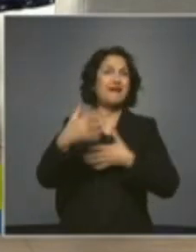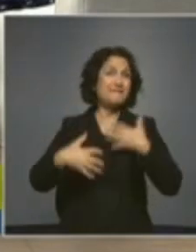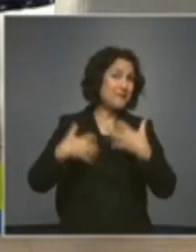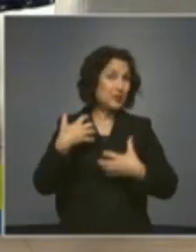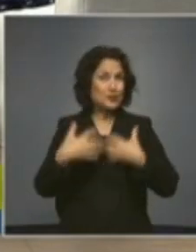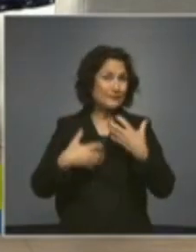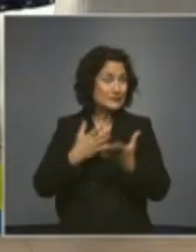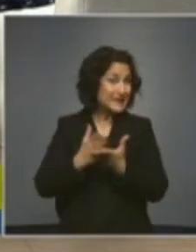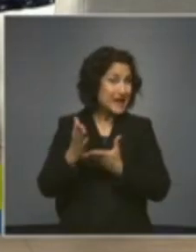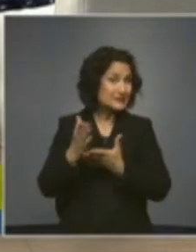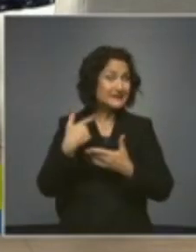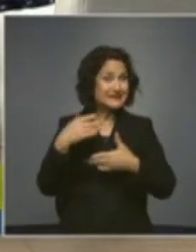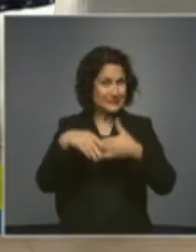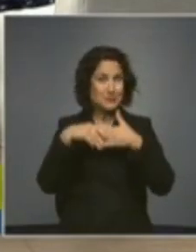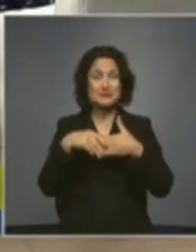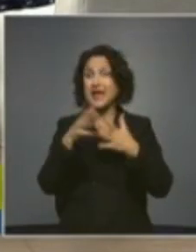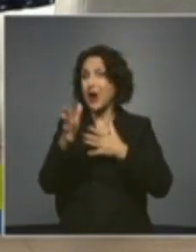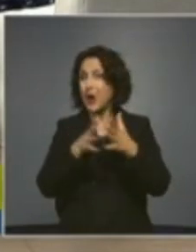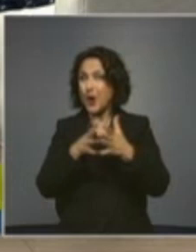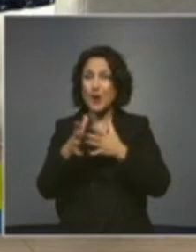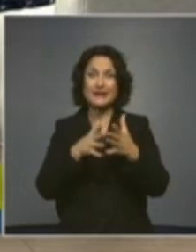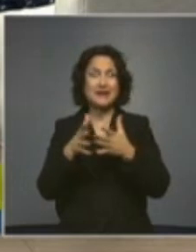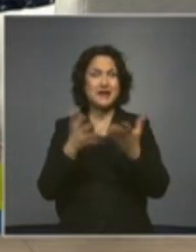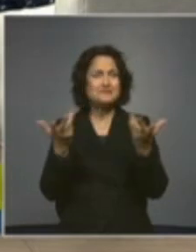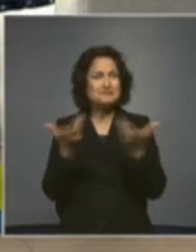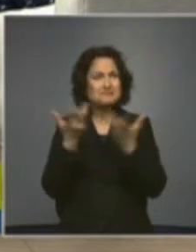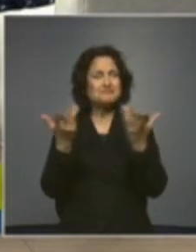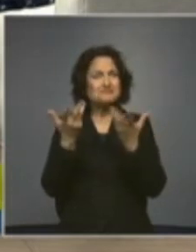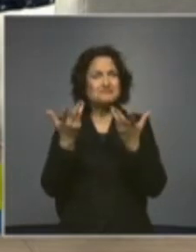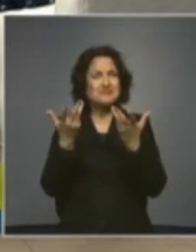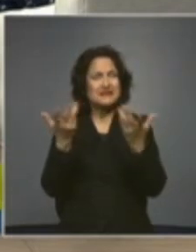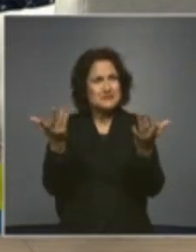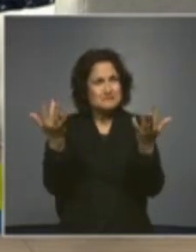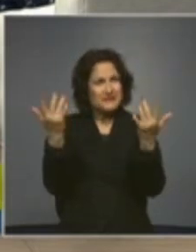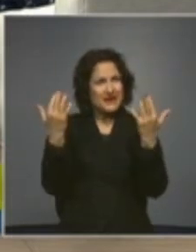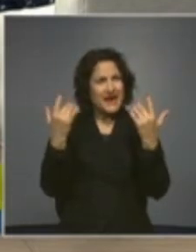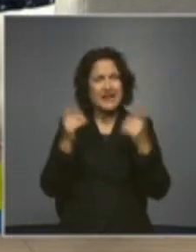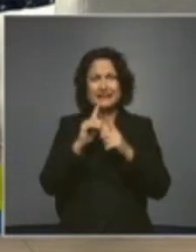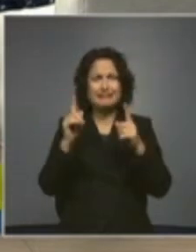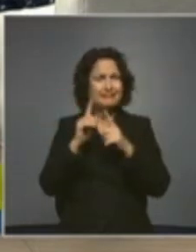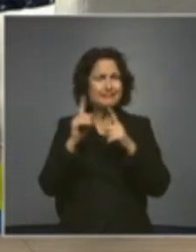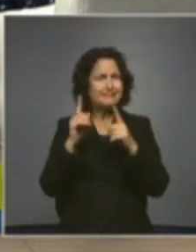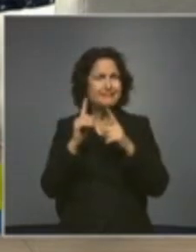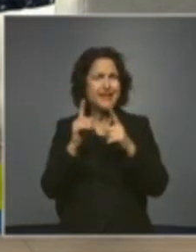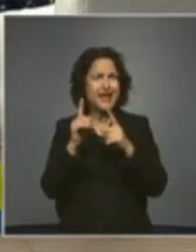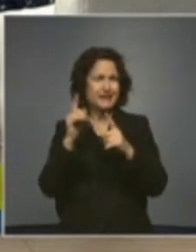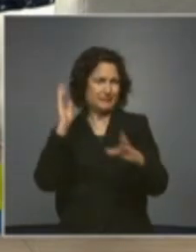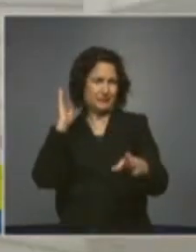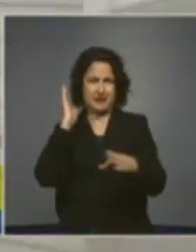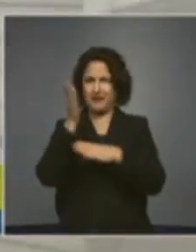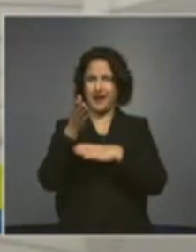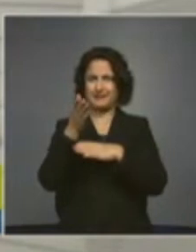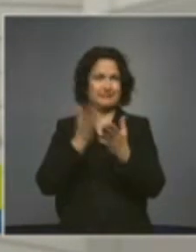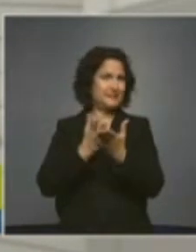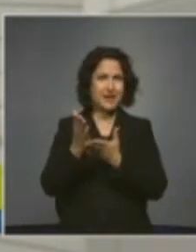е като проблем и така да запозная хората и по някакъв начин да ги по един не директен, но така индиректен начин те да научат как